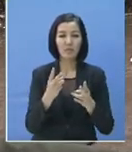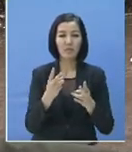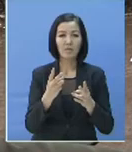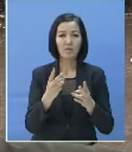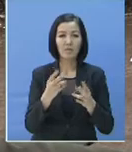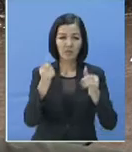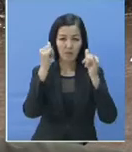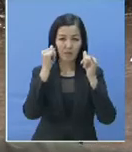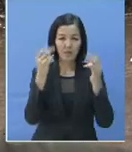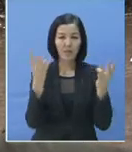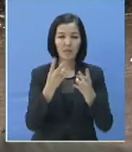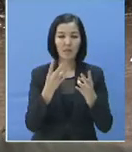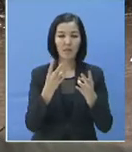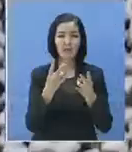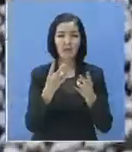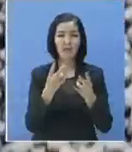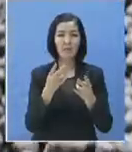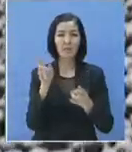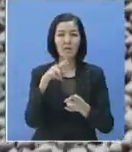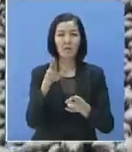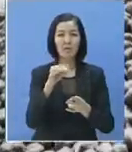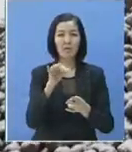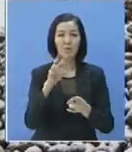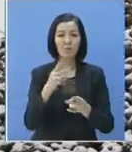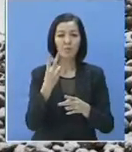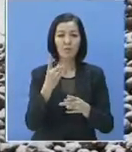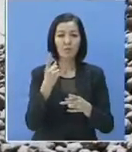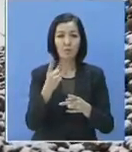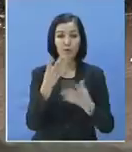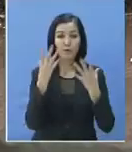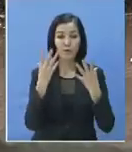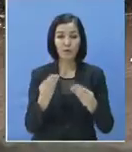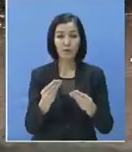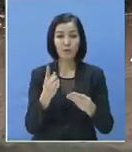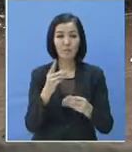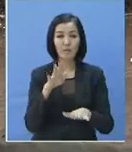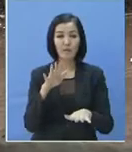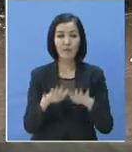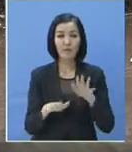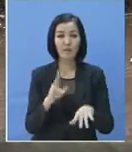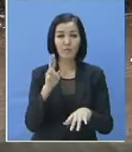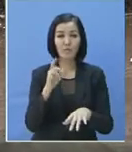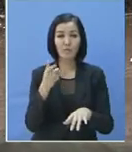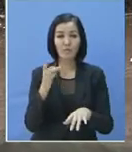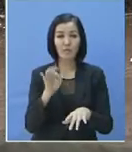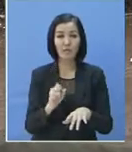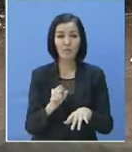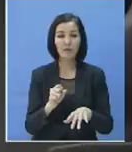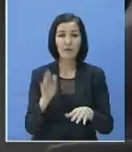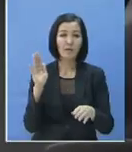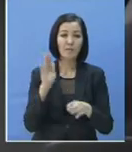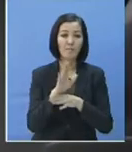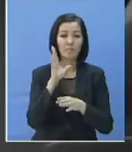ірі қараны. Мына жом бір күннің өзінде 1 килограмм 200 граммдай привес